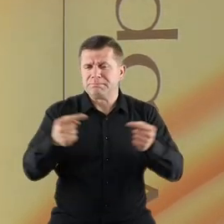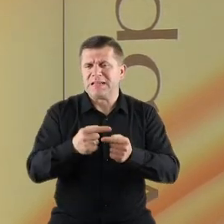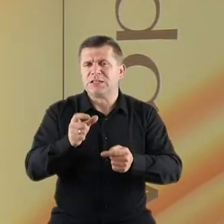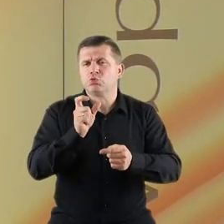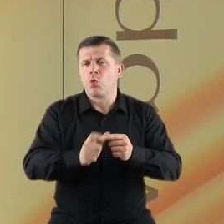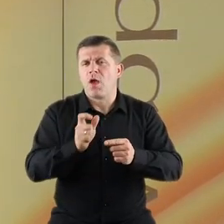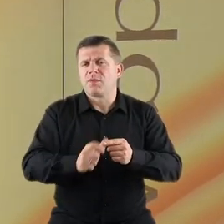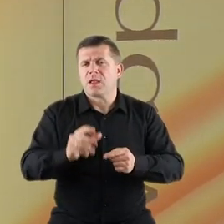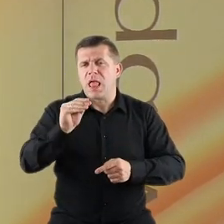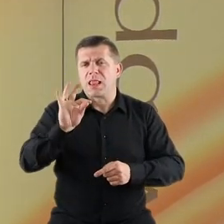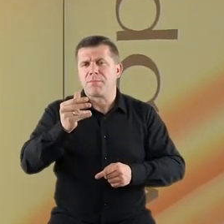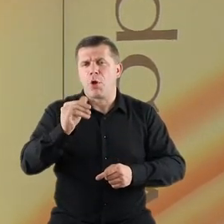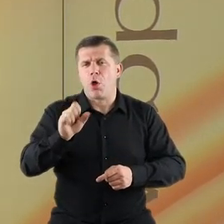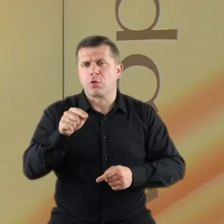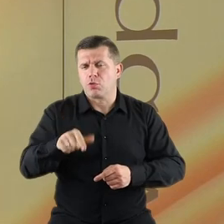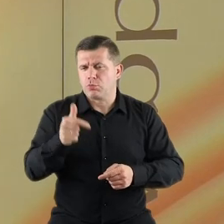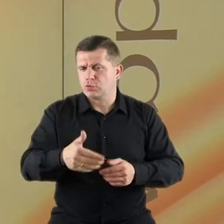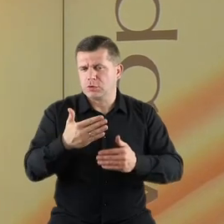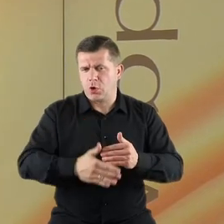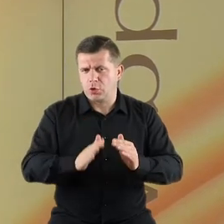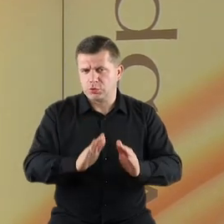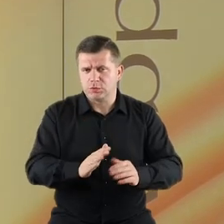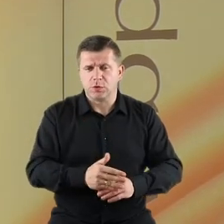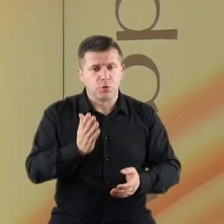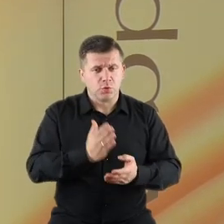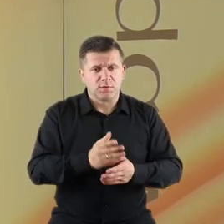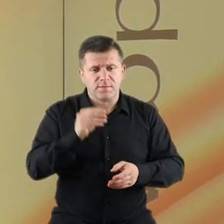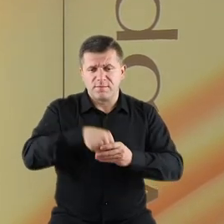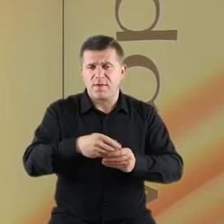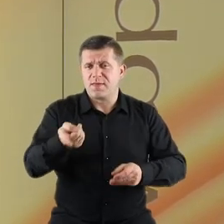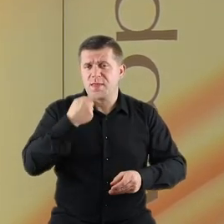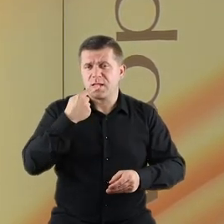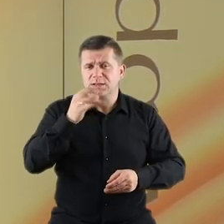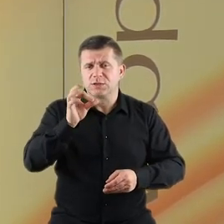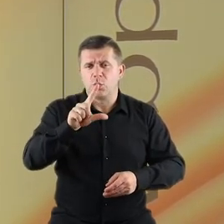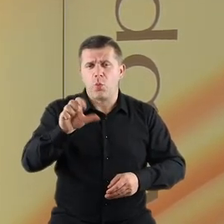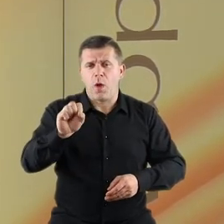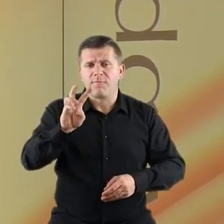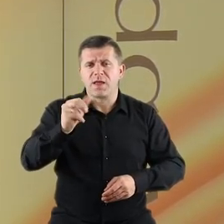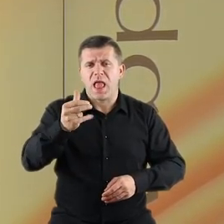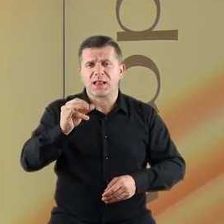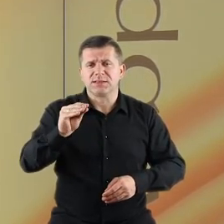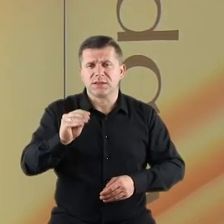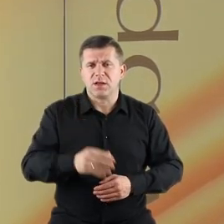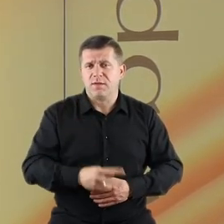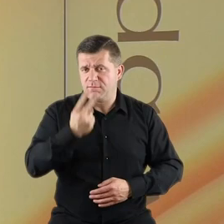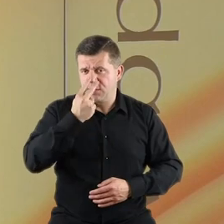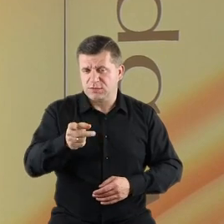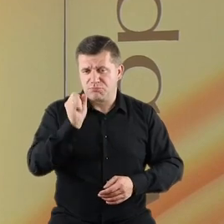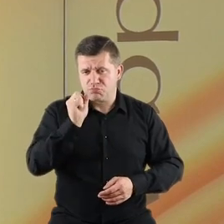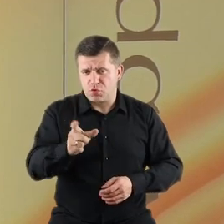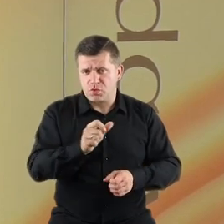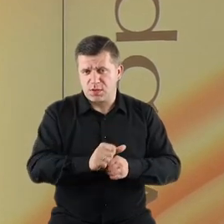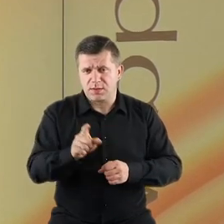na tym powinniśmy poprzestać ale już w językach słowiańskich państwo widzą pojawiają się